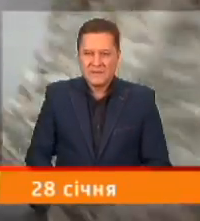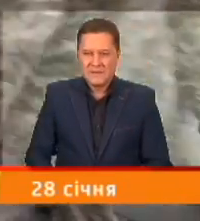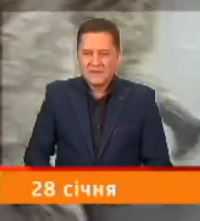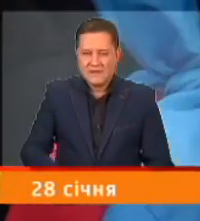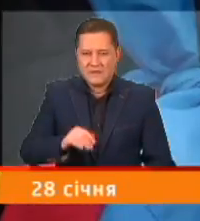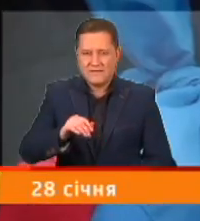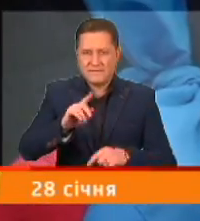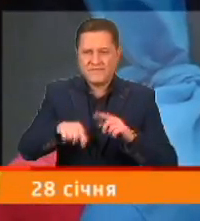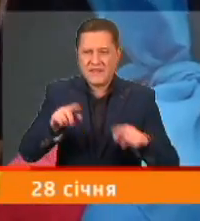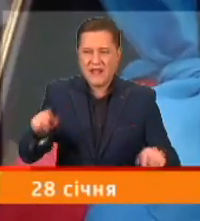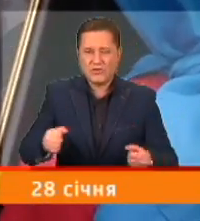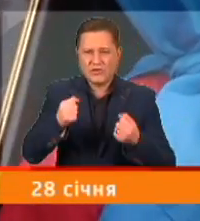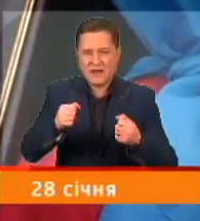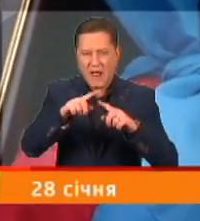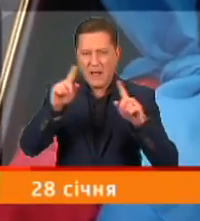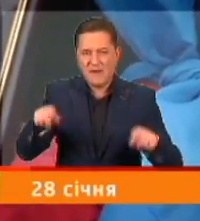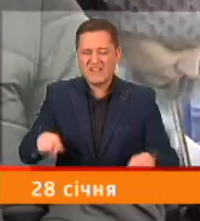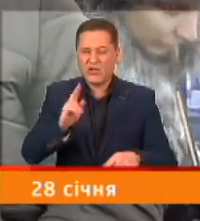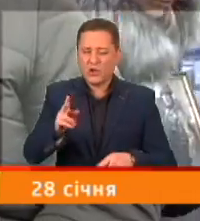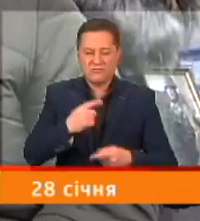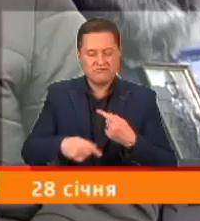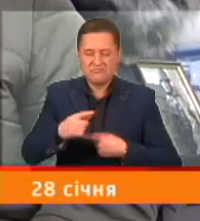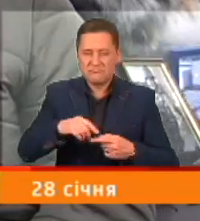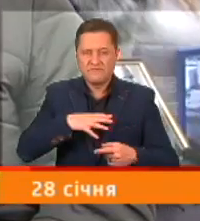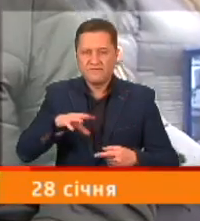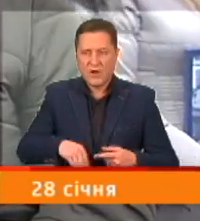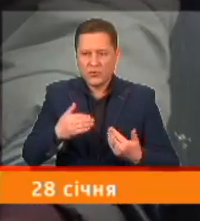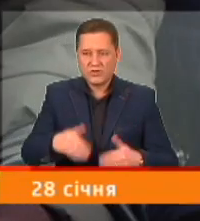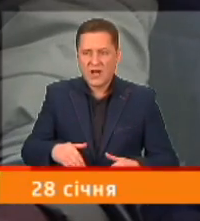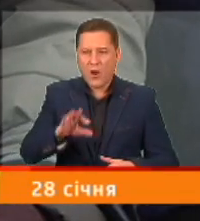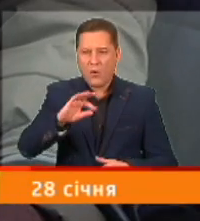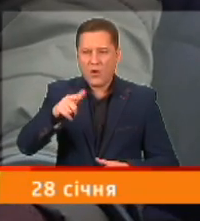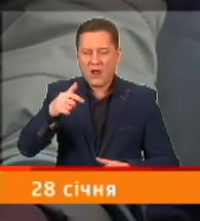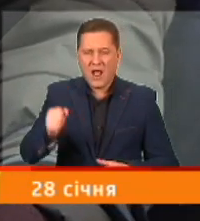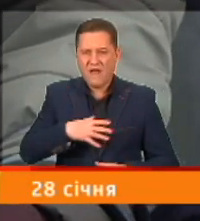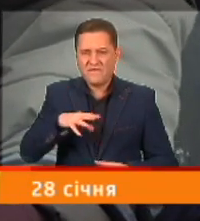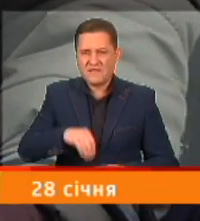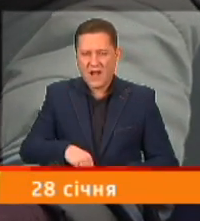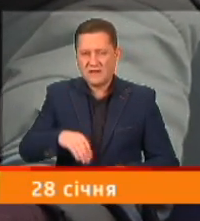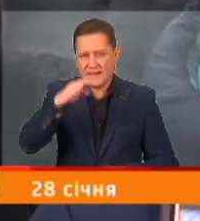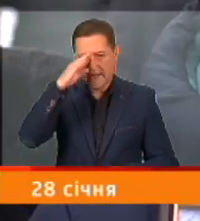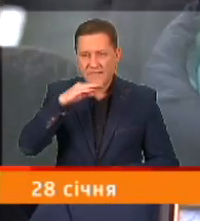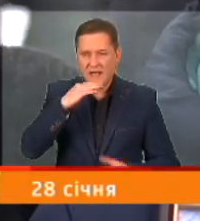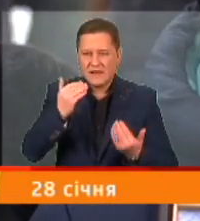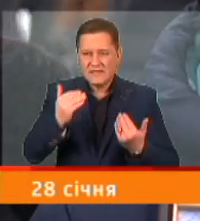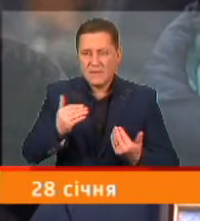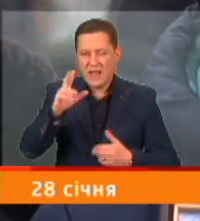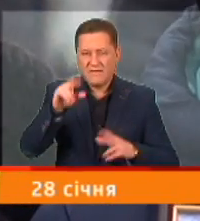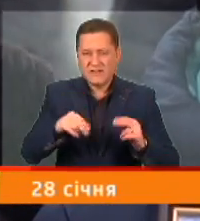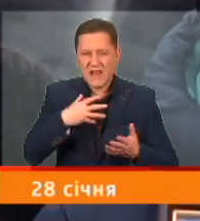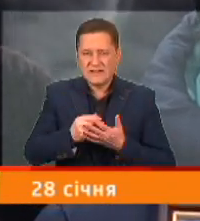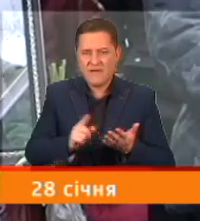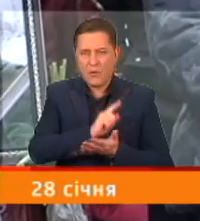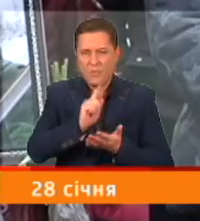Дехто тримає портрети тих, хто вже ніколи не повернеться з передової. Ольга втратила на війні тата. Тепер вважає своїм